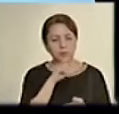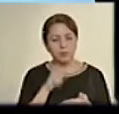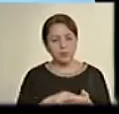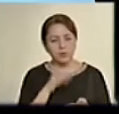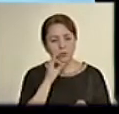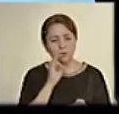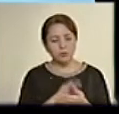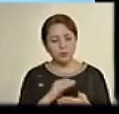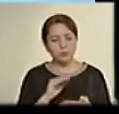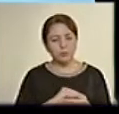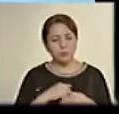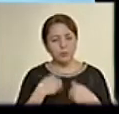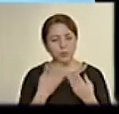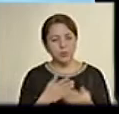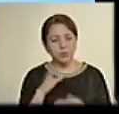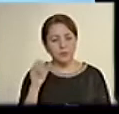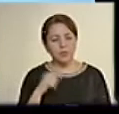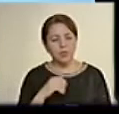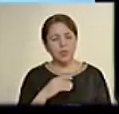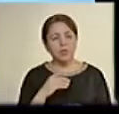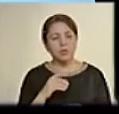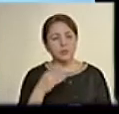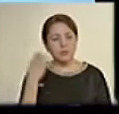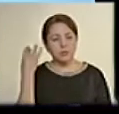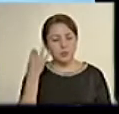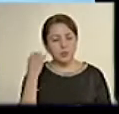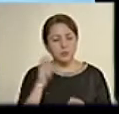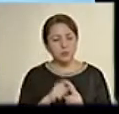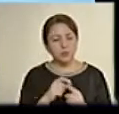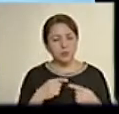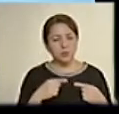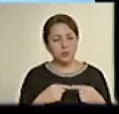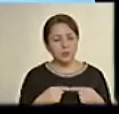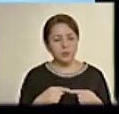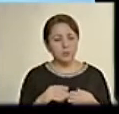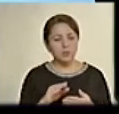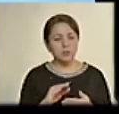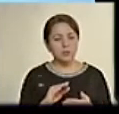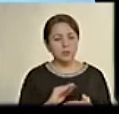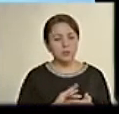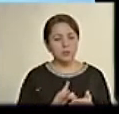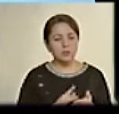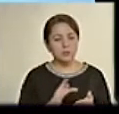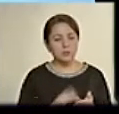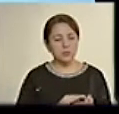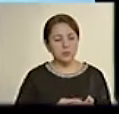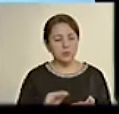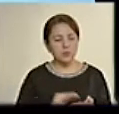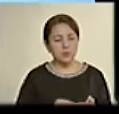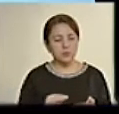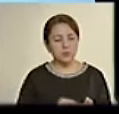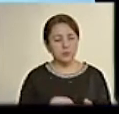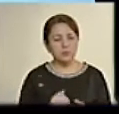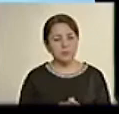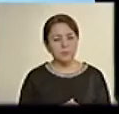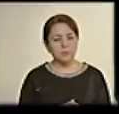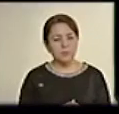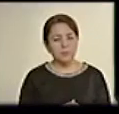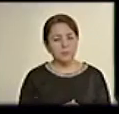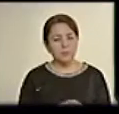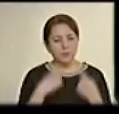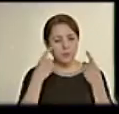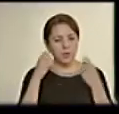qiling. Shuningdek, tarixiy atamalarni albatta zohi daftaringizga bo'lishi kerak bo'ladi aziz o'quvchilar. Demak,